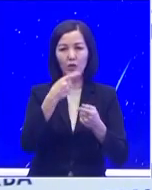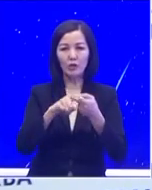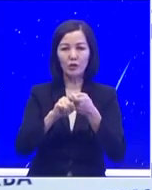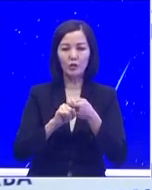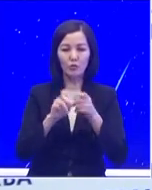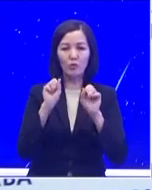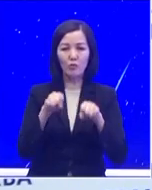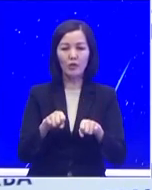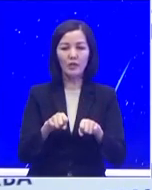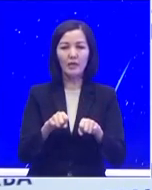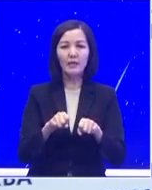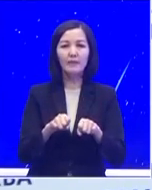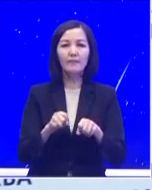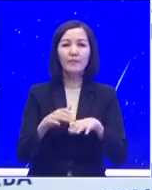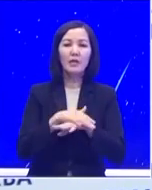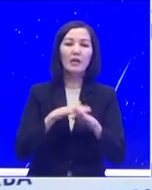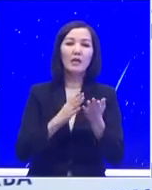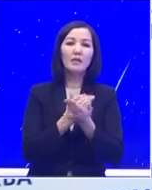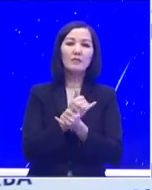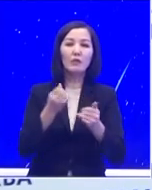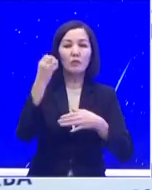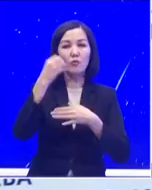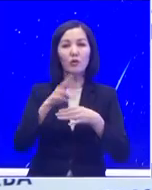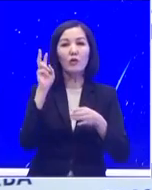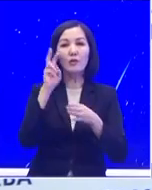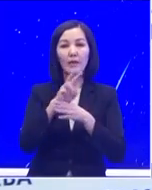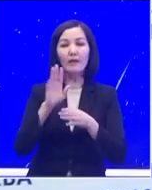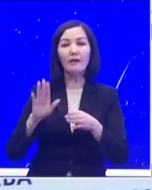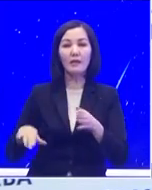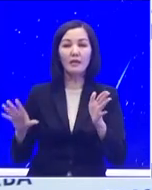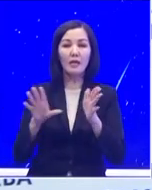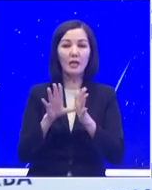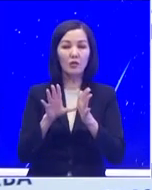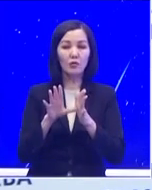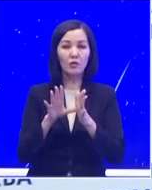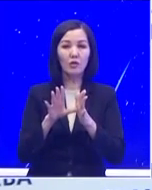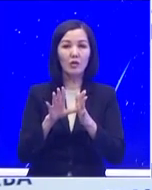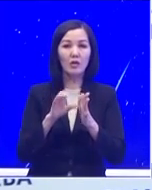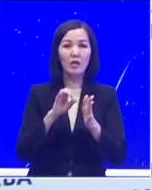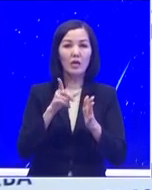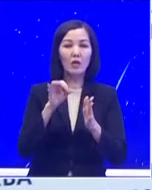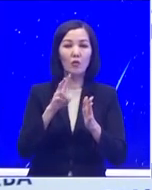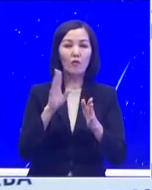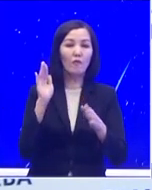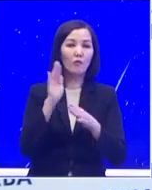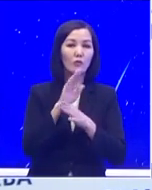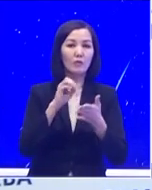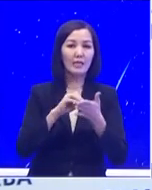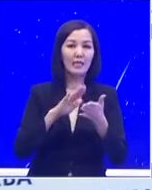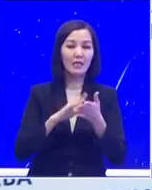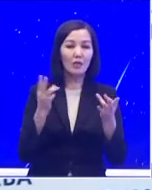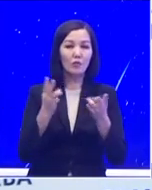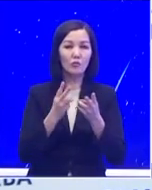береді. Одан кейін халық қызмет көрсету орталығына барғаннан кейін жаңағы электронды ЕГОВ қосымшасына тіркелу